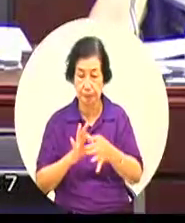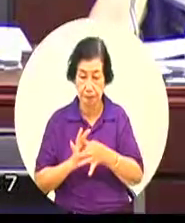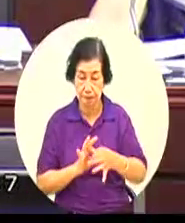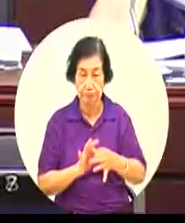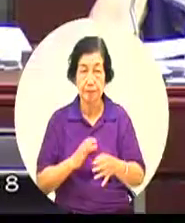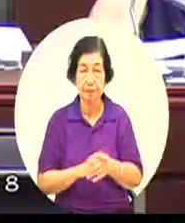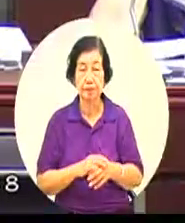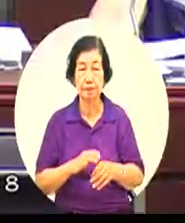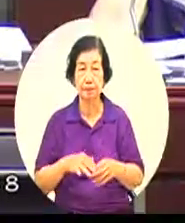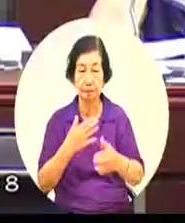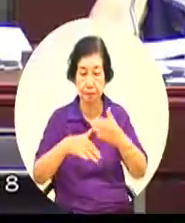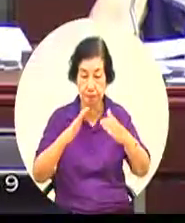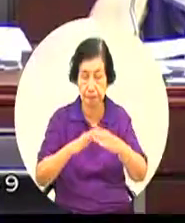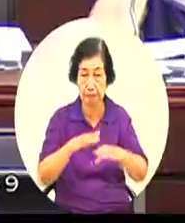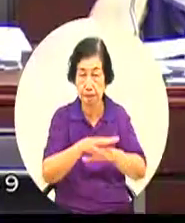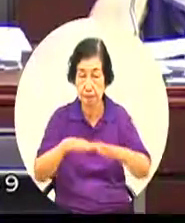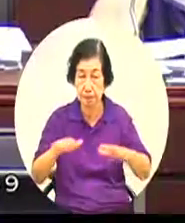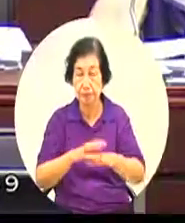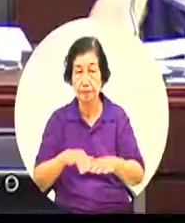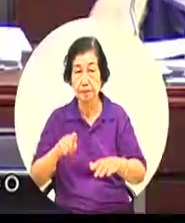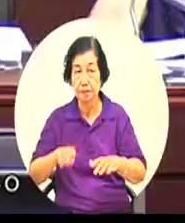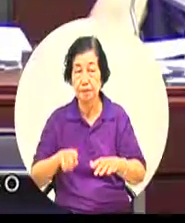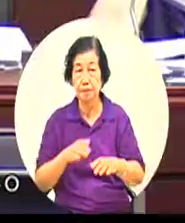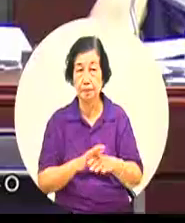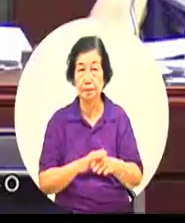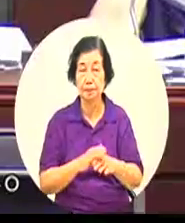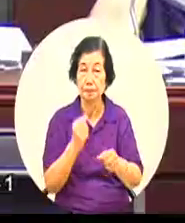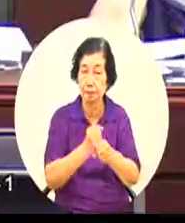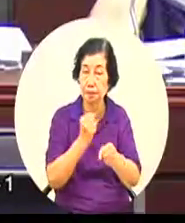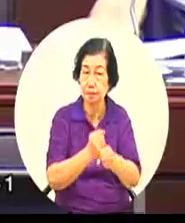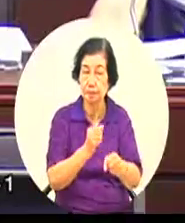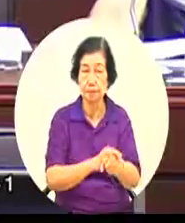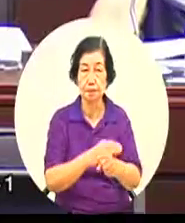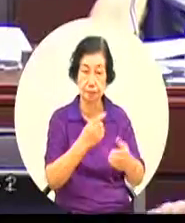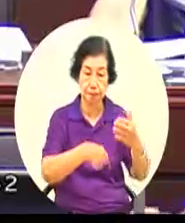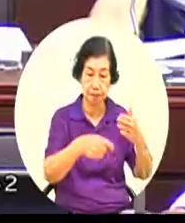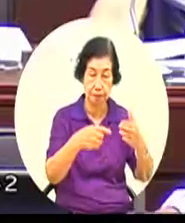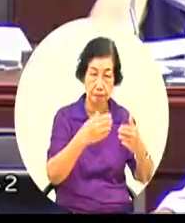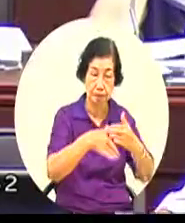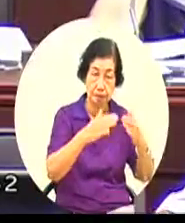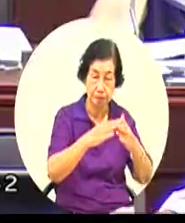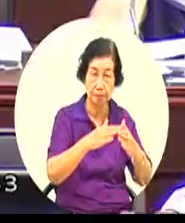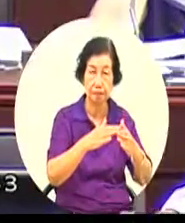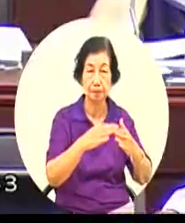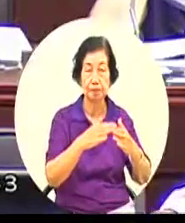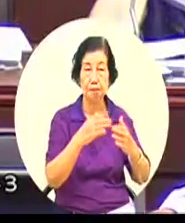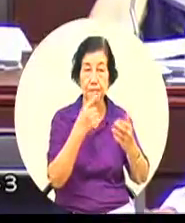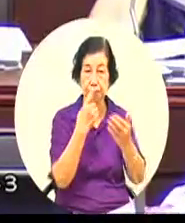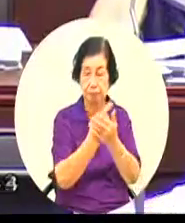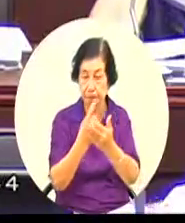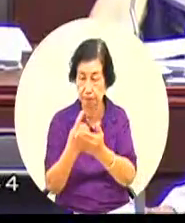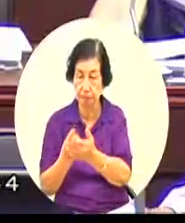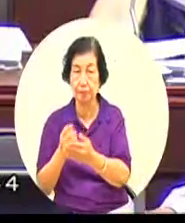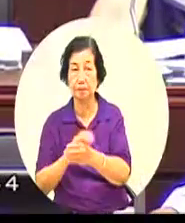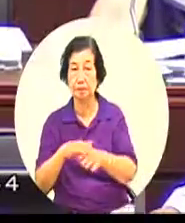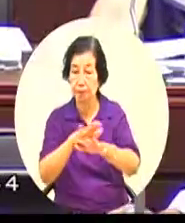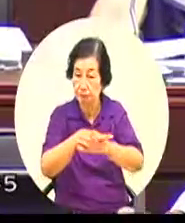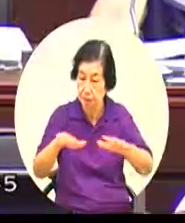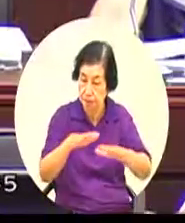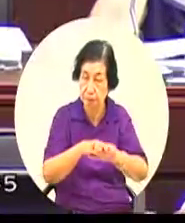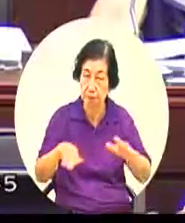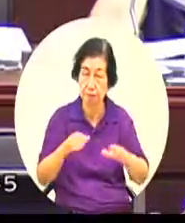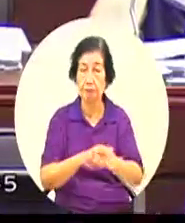事件以后，我们都做了全面排整，所以你也知道每个学校先要检视他自己的校园安全防护有没有漏